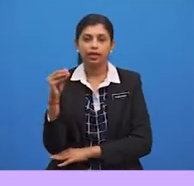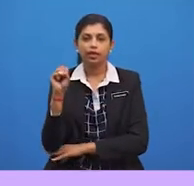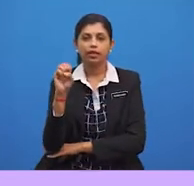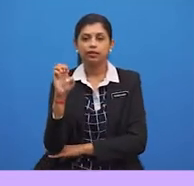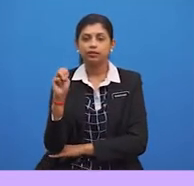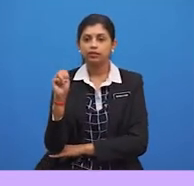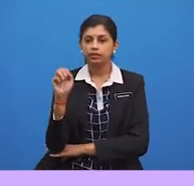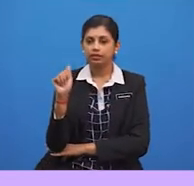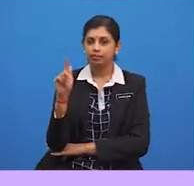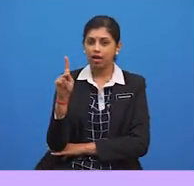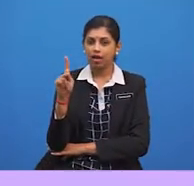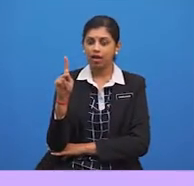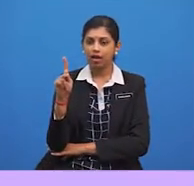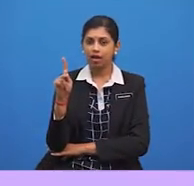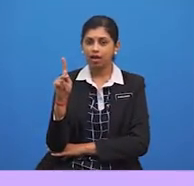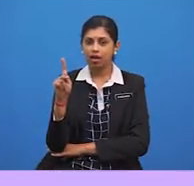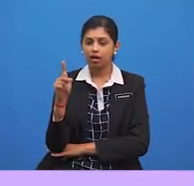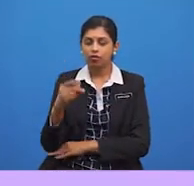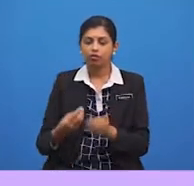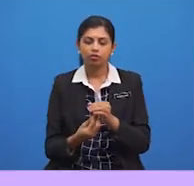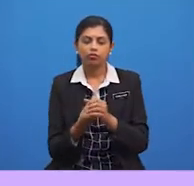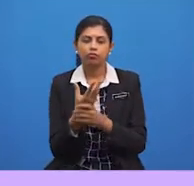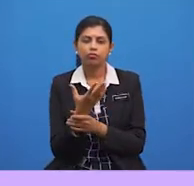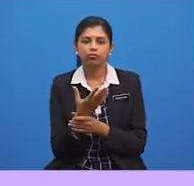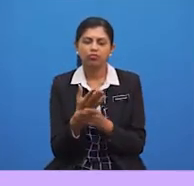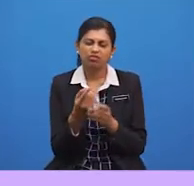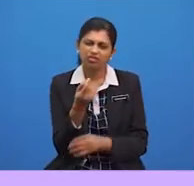samun tumbuh renek dan jarang.